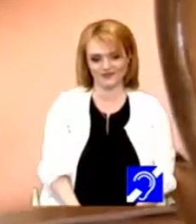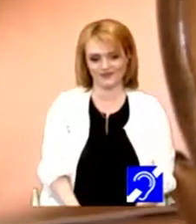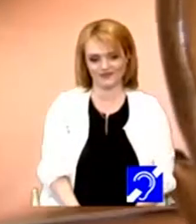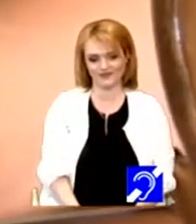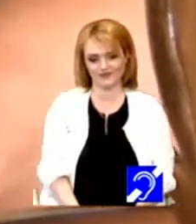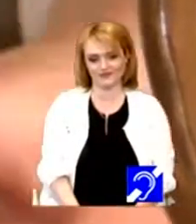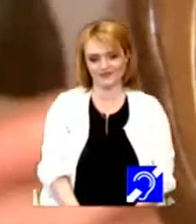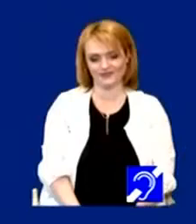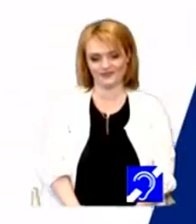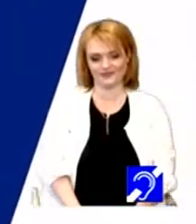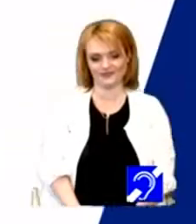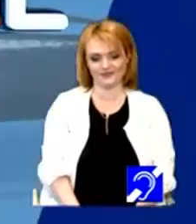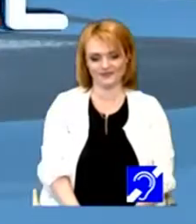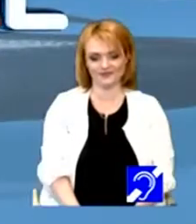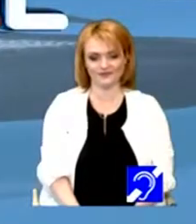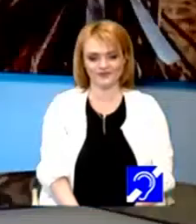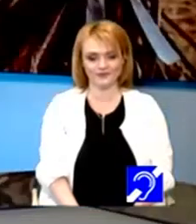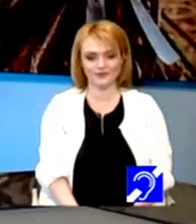reportajele telejurnalului.